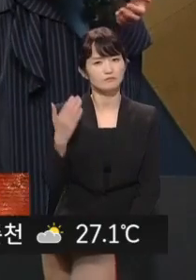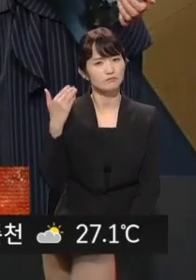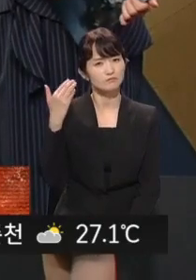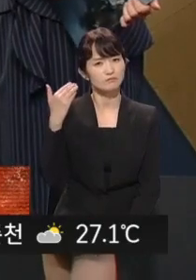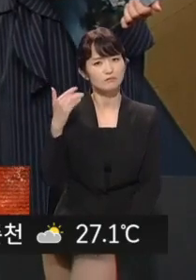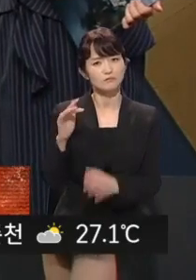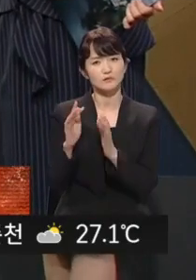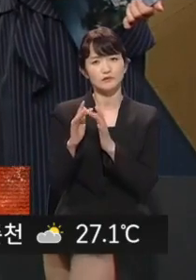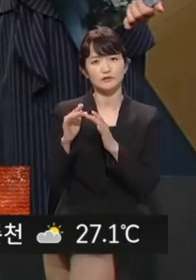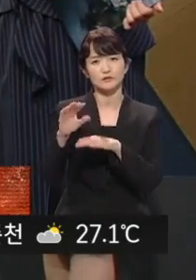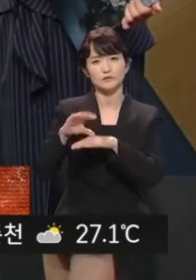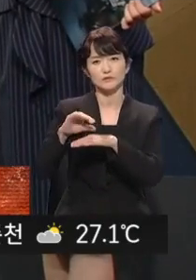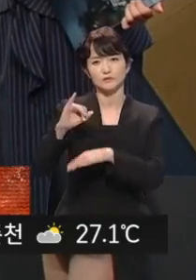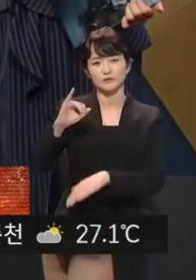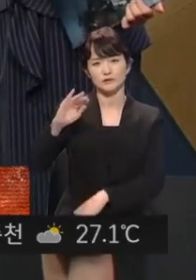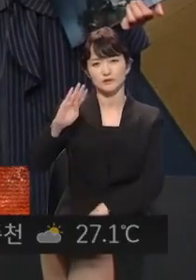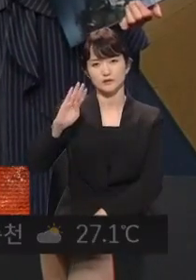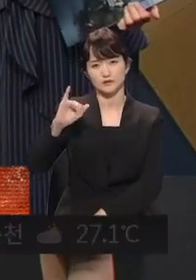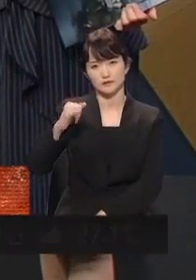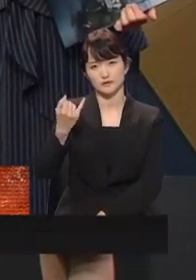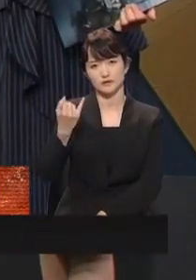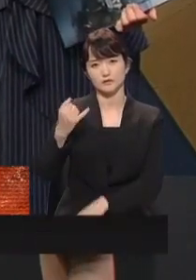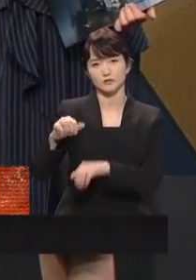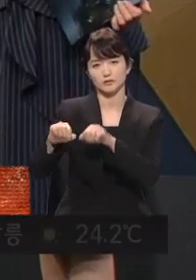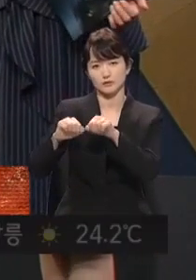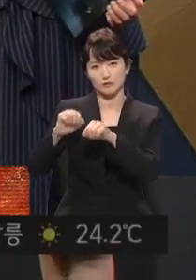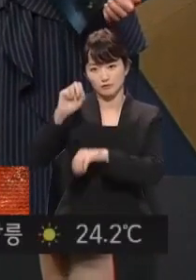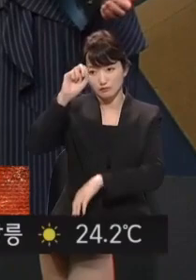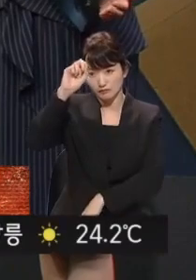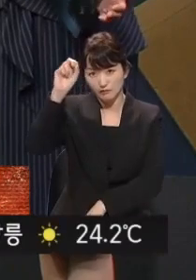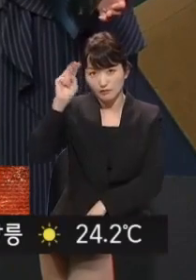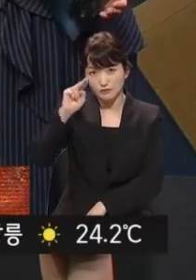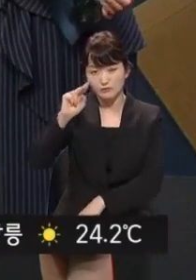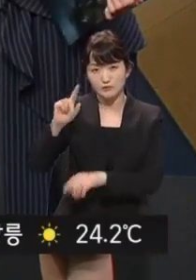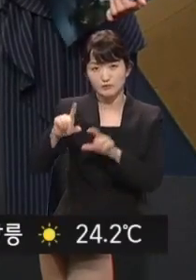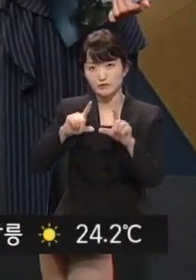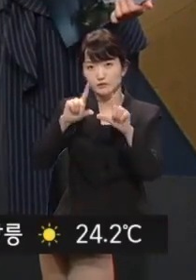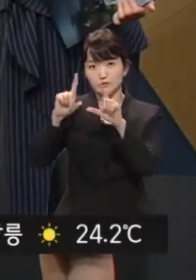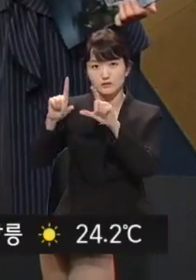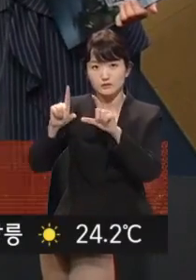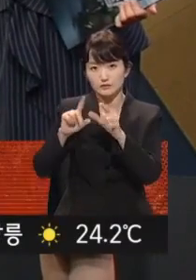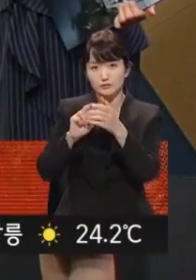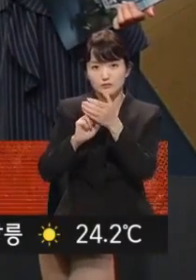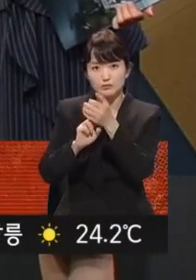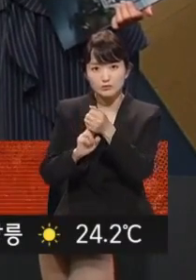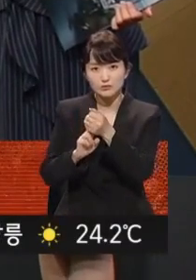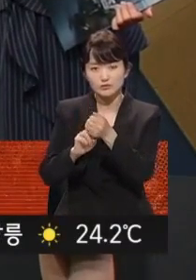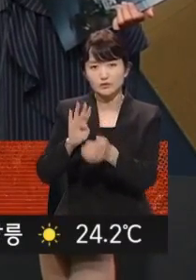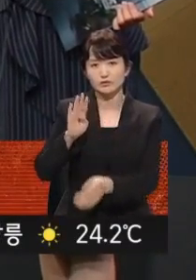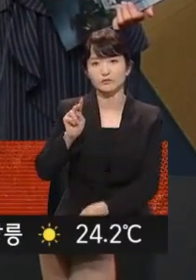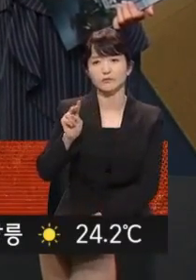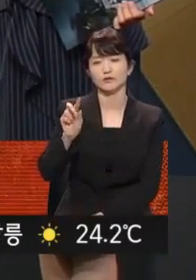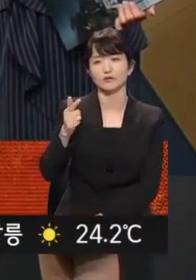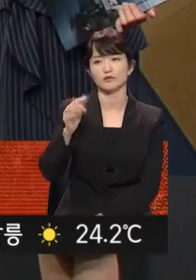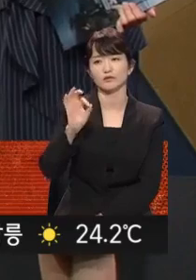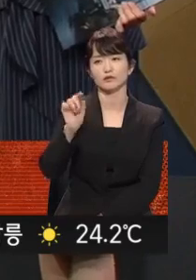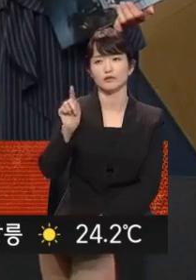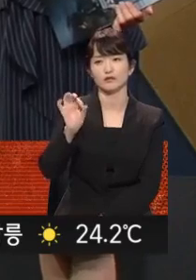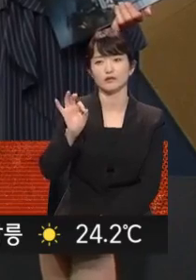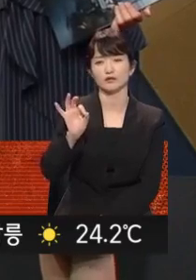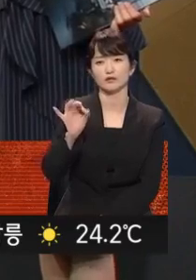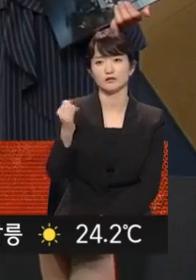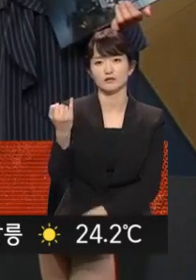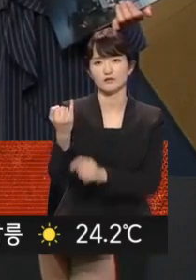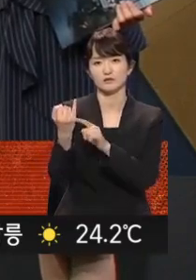얼마 전까지 인터넷 방송 bj로 활동하다가 돌연 새 삶을 살겠다며 종적을 감춘 변화영씨 그런